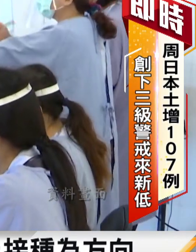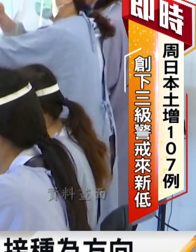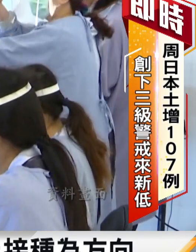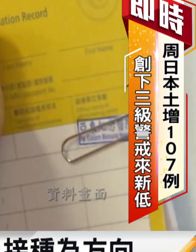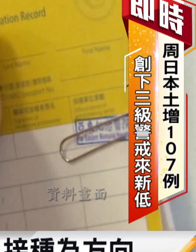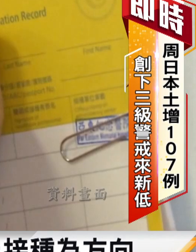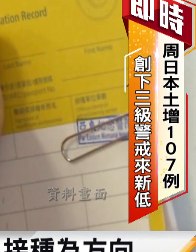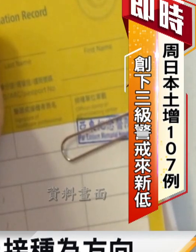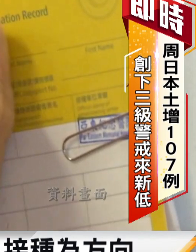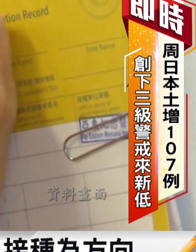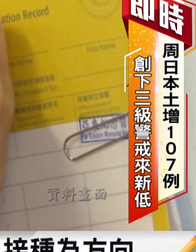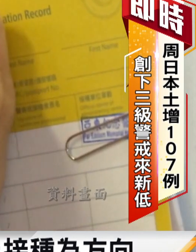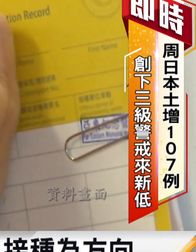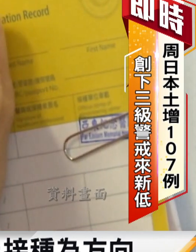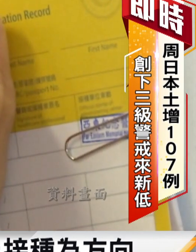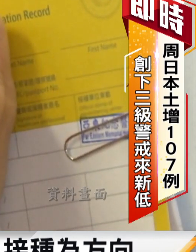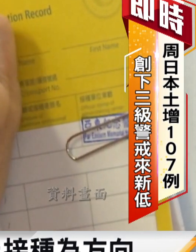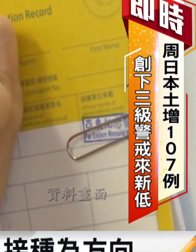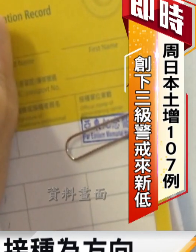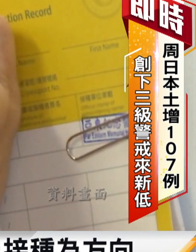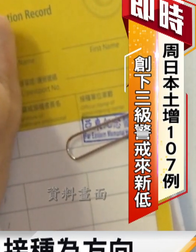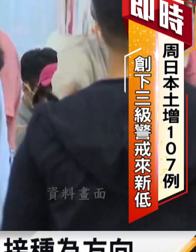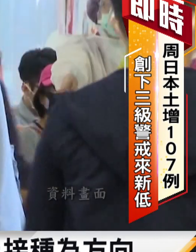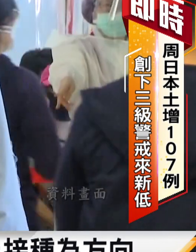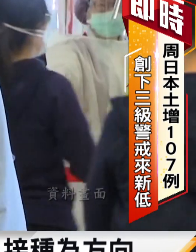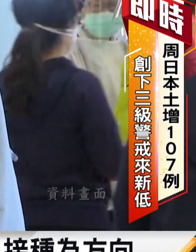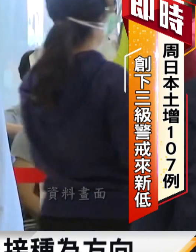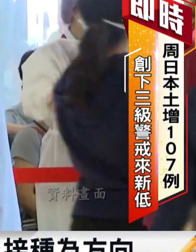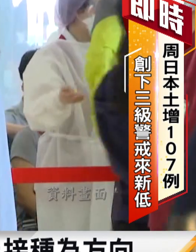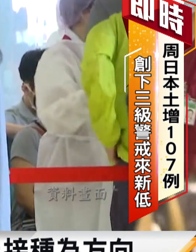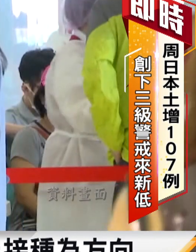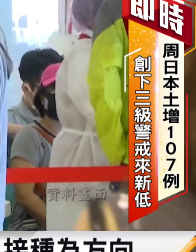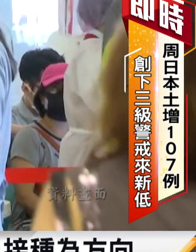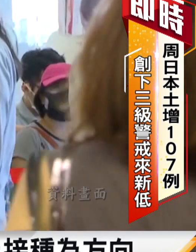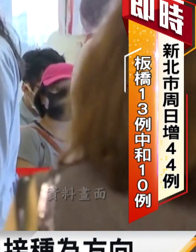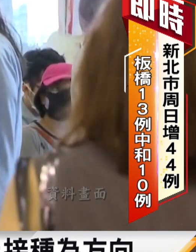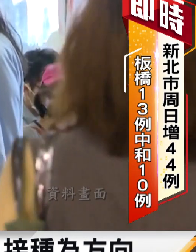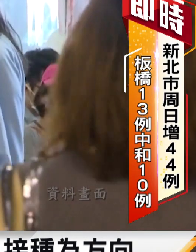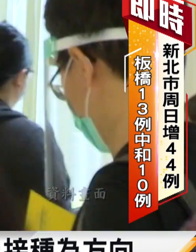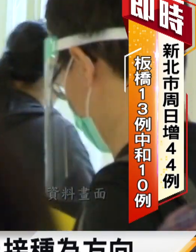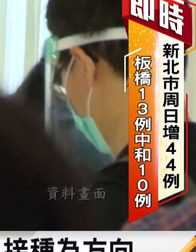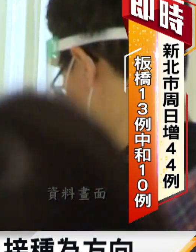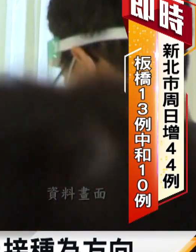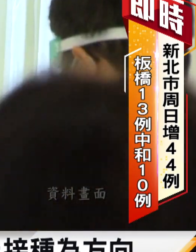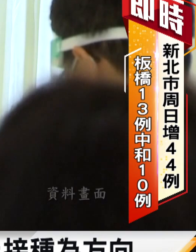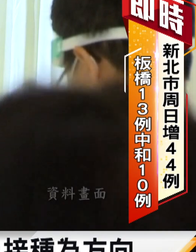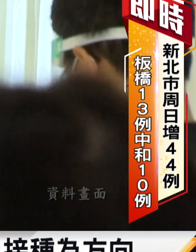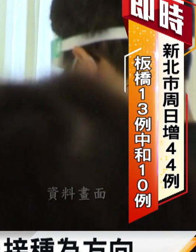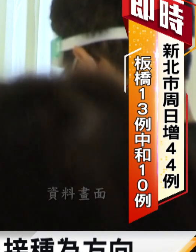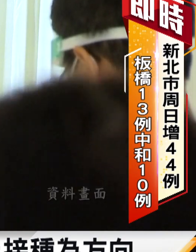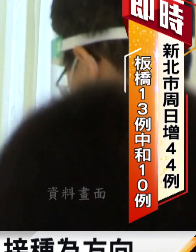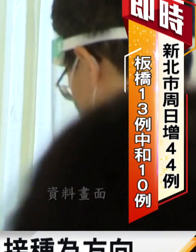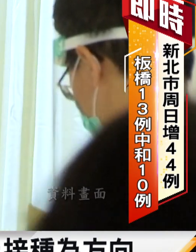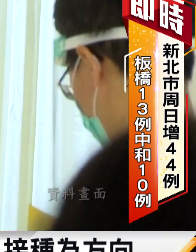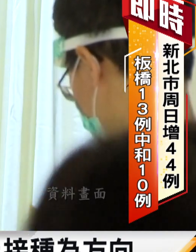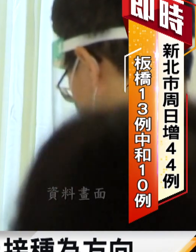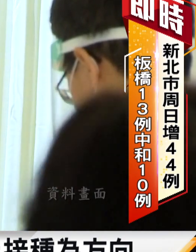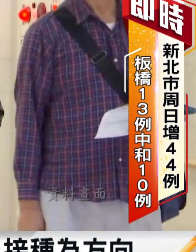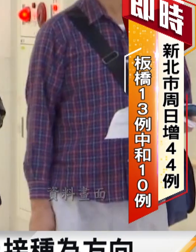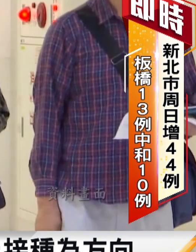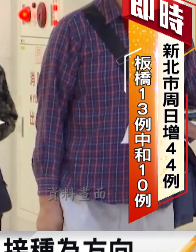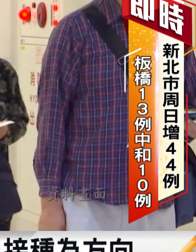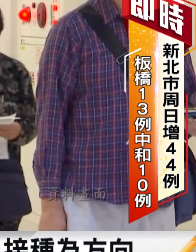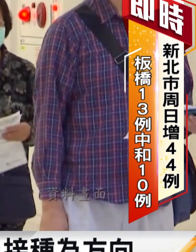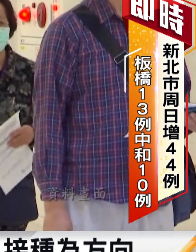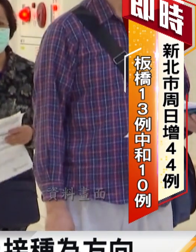大，或是年龄层往下。目前倾向开放第8类65到74岁长者接种。至于外界也好奇